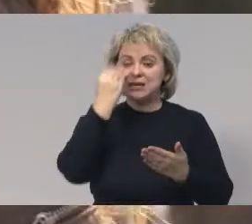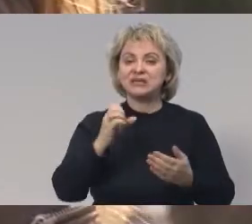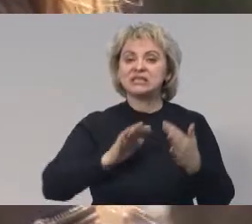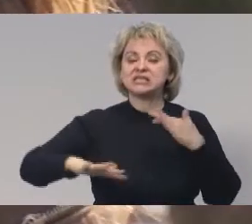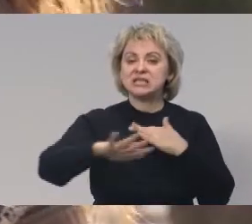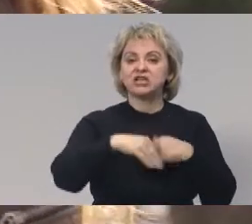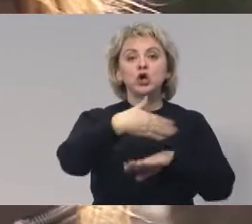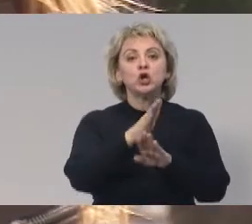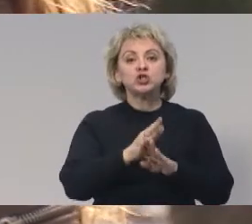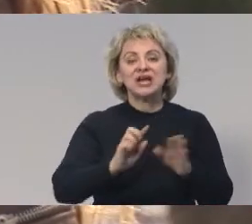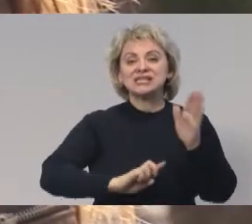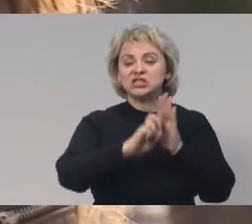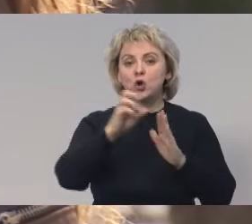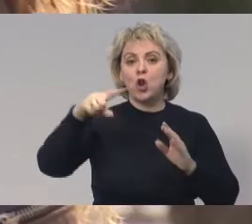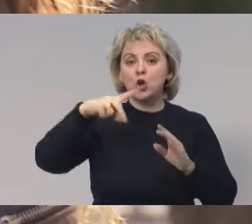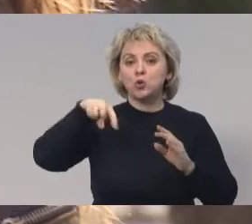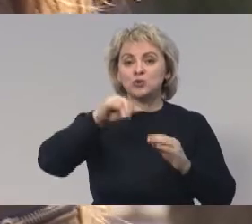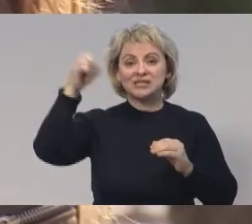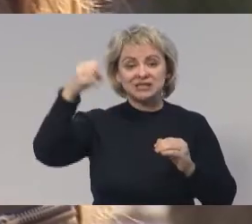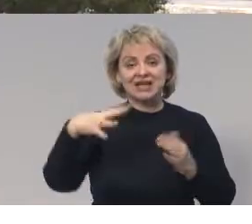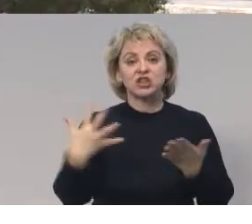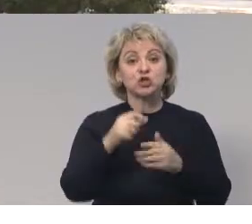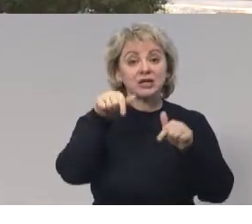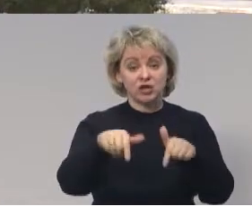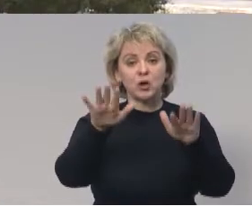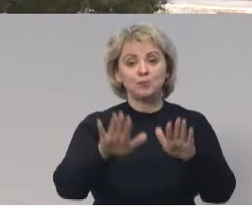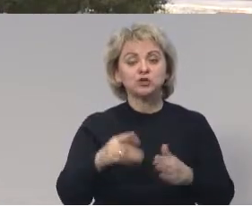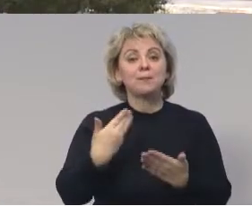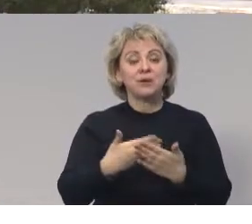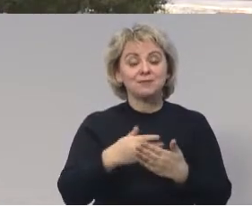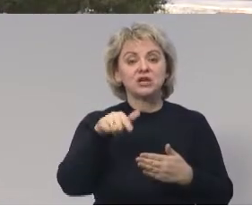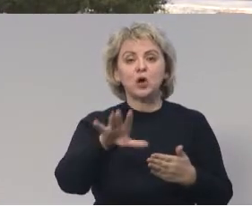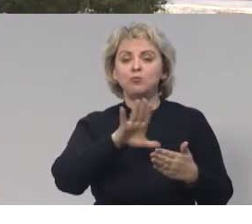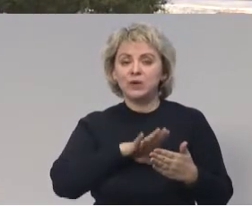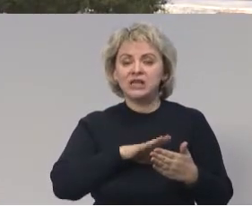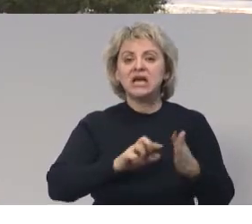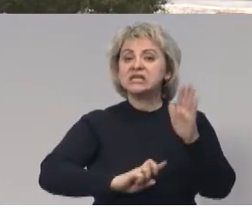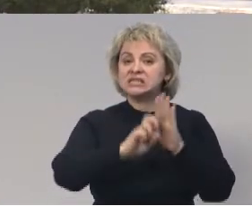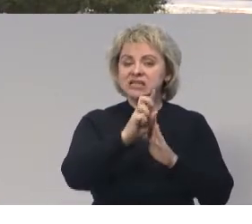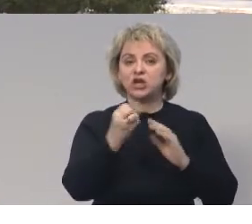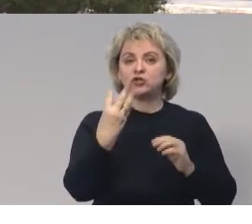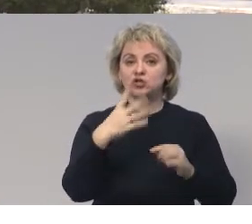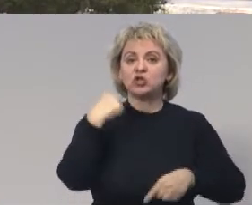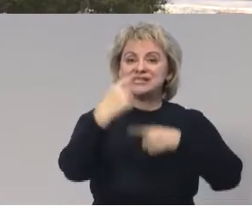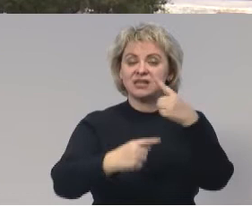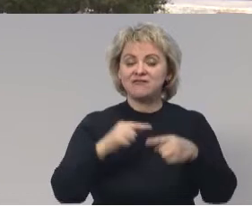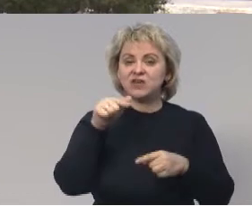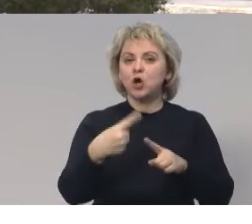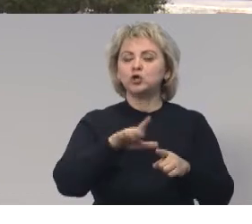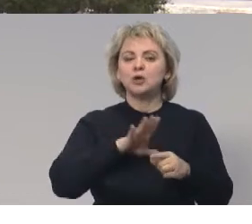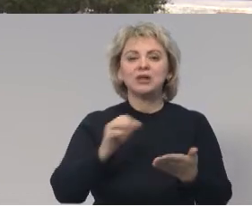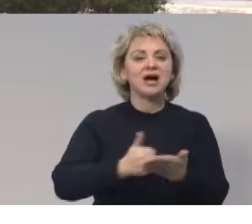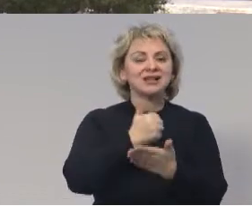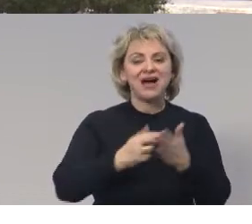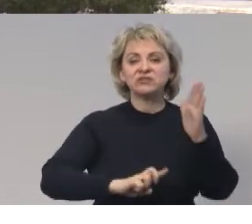страны». Часть церковной люстры нашли именно на этом месте. Предположительно, здесь располагалась церковь XIV века. Это была